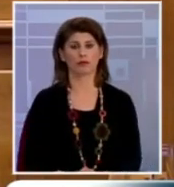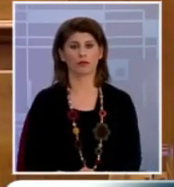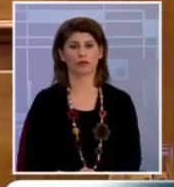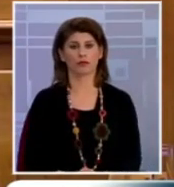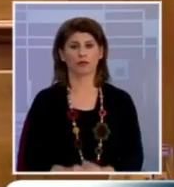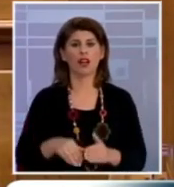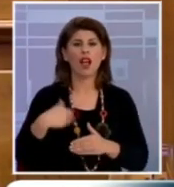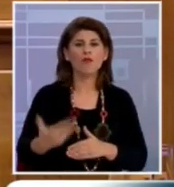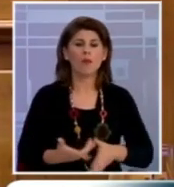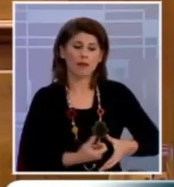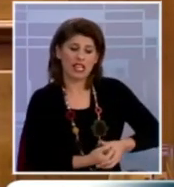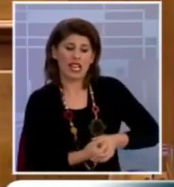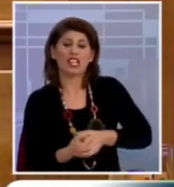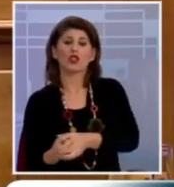λιτότητα.